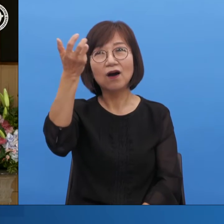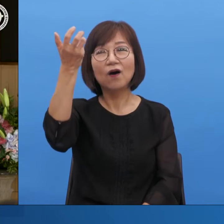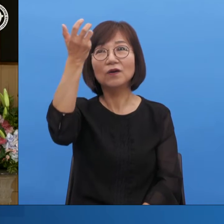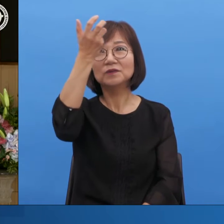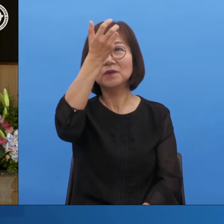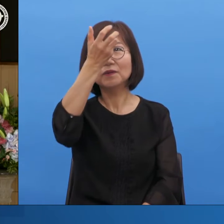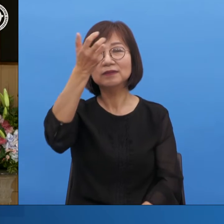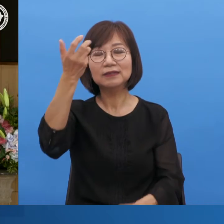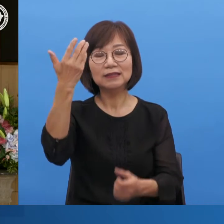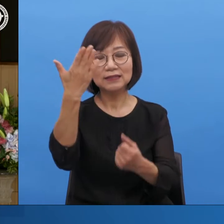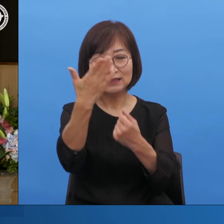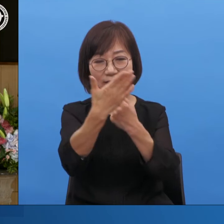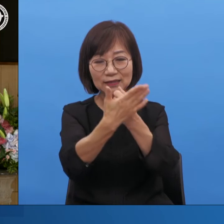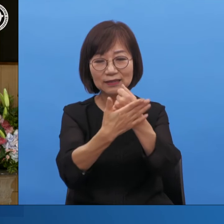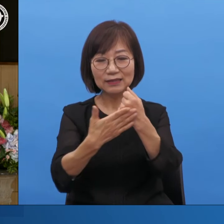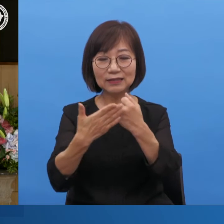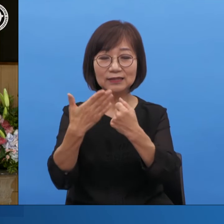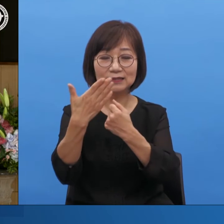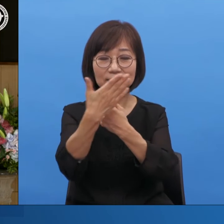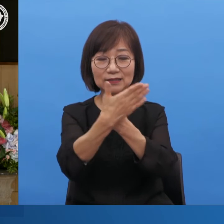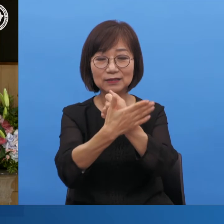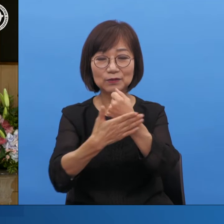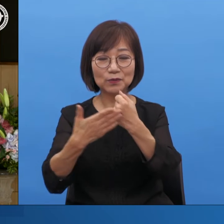내 영혼이